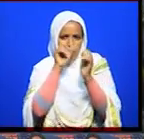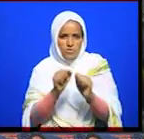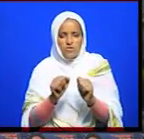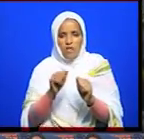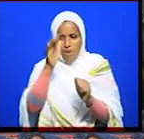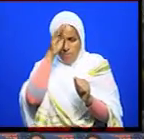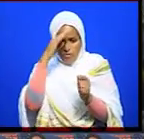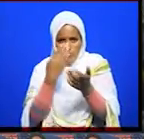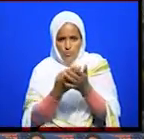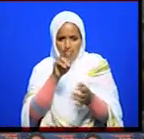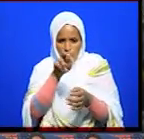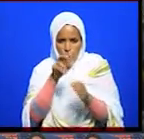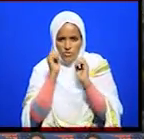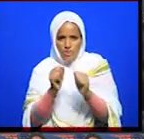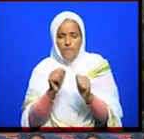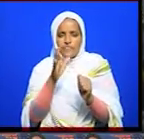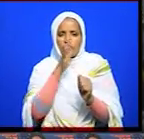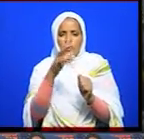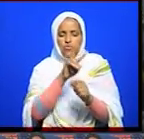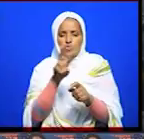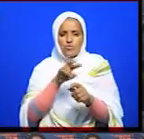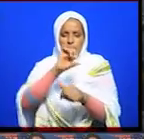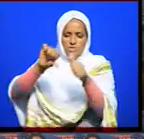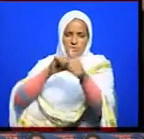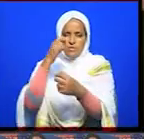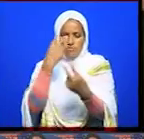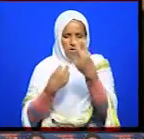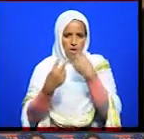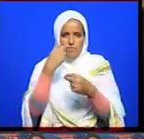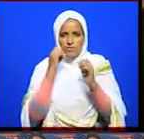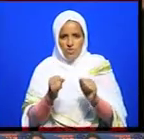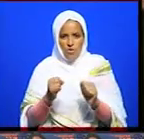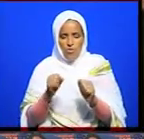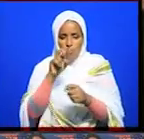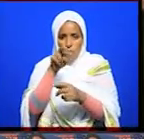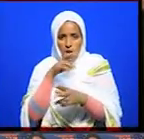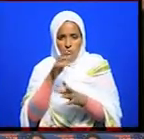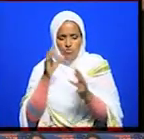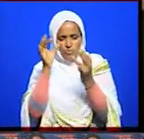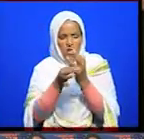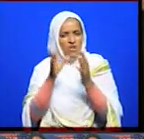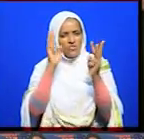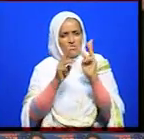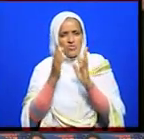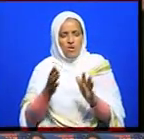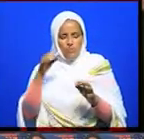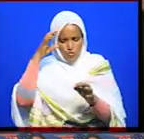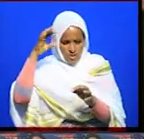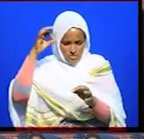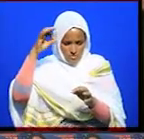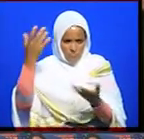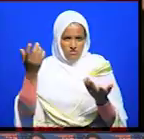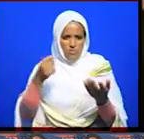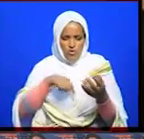አባት ልጆቹን ማንበብ ሲችል ልጆችም አባታቸውን እናታቸውን ማንበብ መናበብ ይችላሉ የማያነቡት ባል አስቸጋሪ ነው